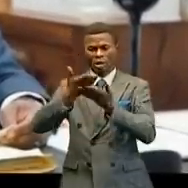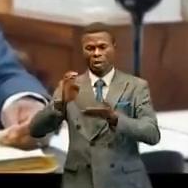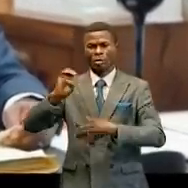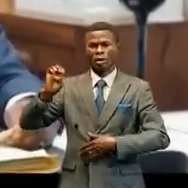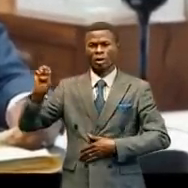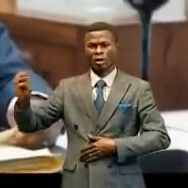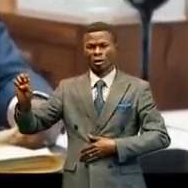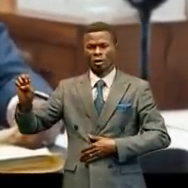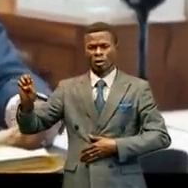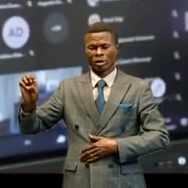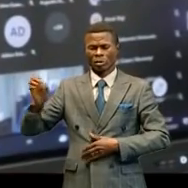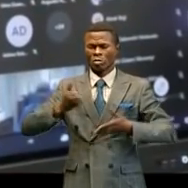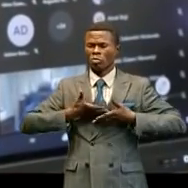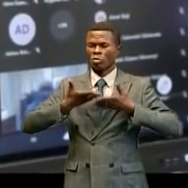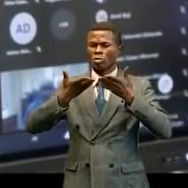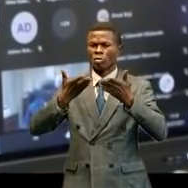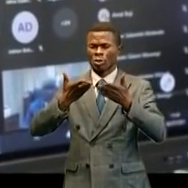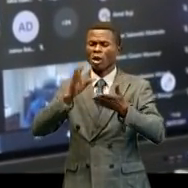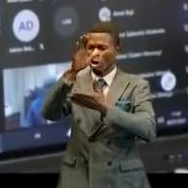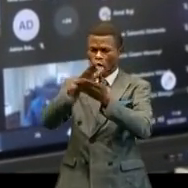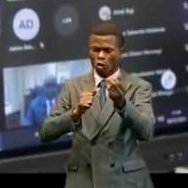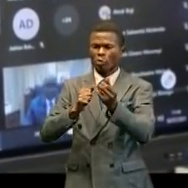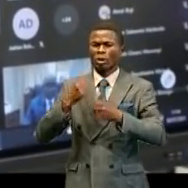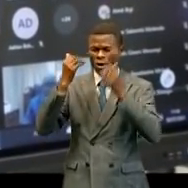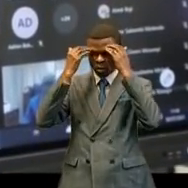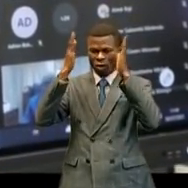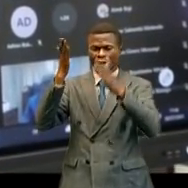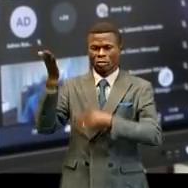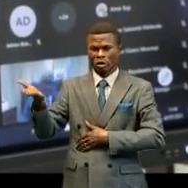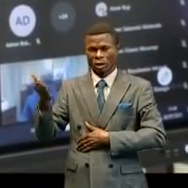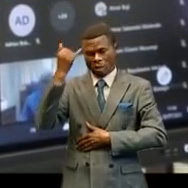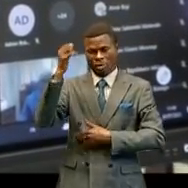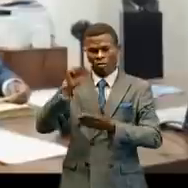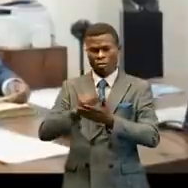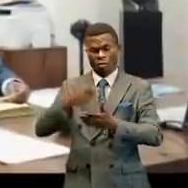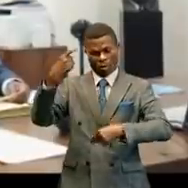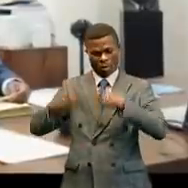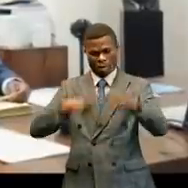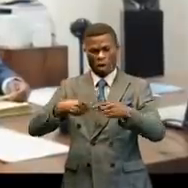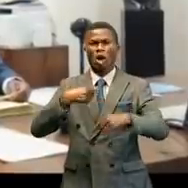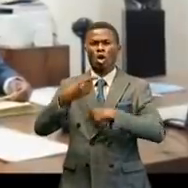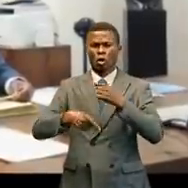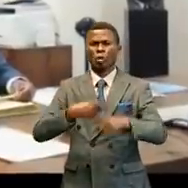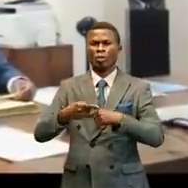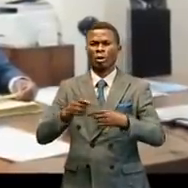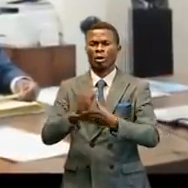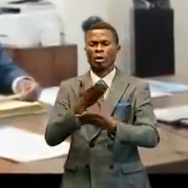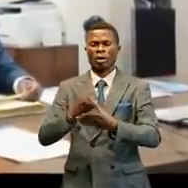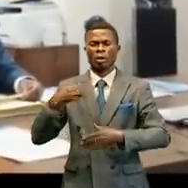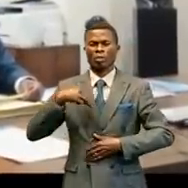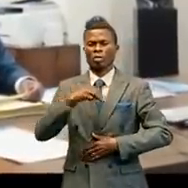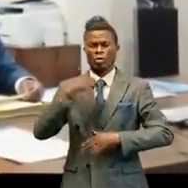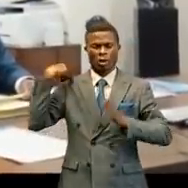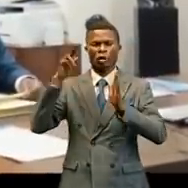est, s'inspirera de ces modèles. C'est dans ces cadres que des discussions ont eu lieu entre le membre